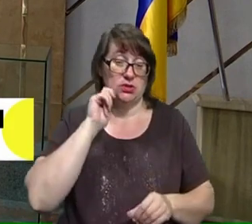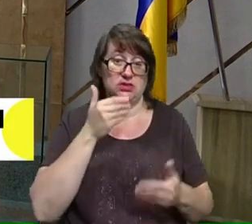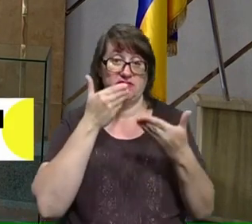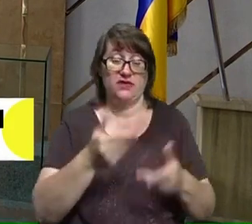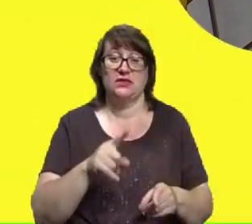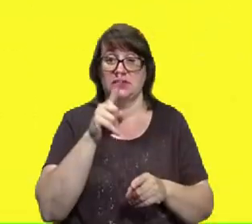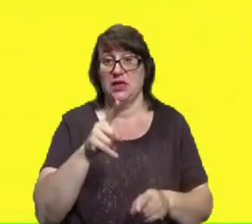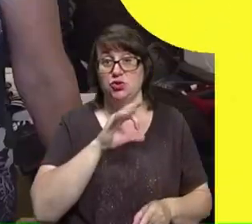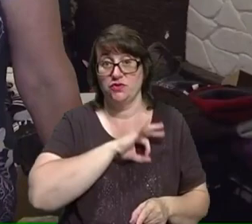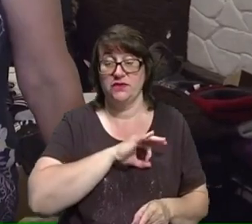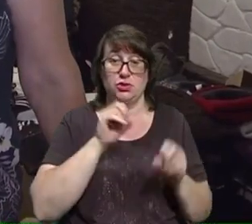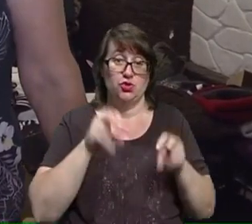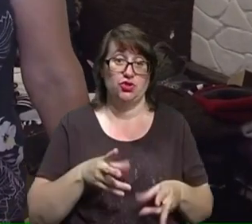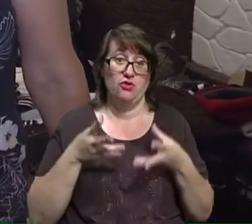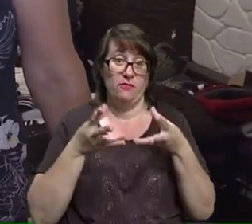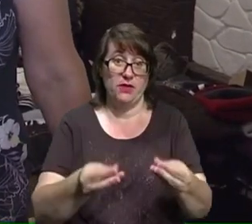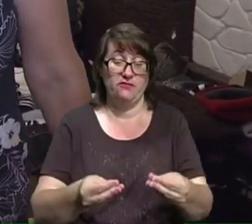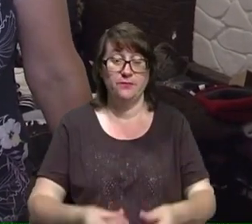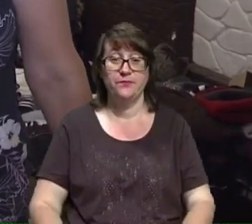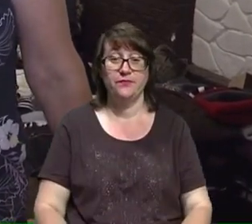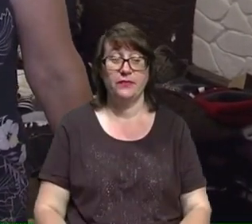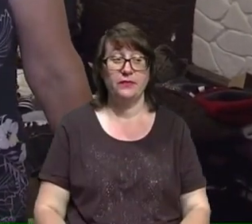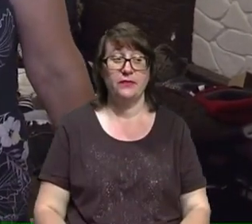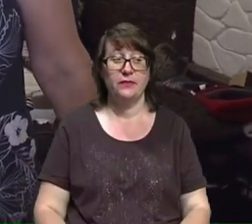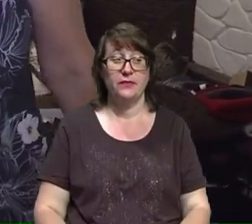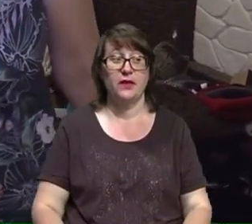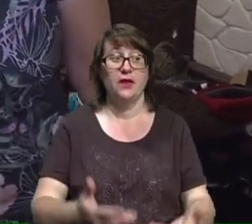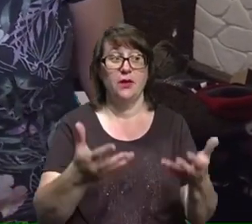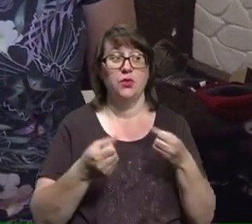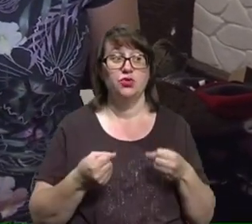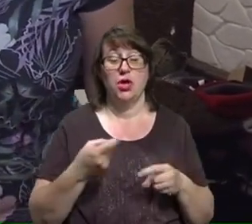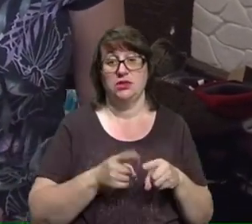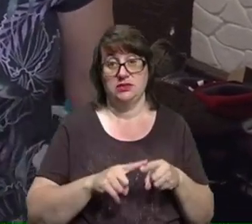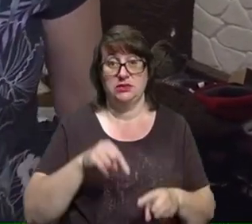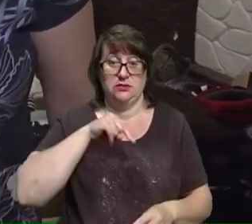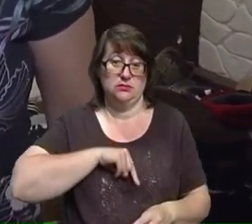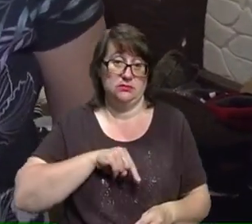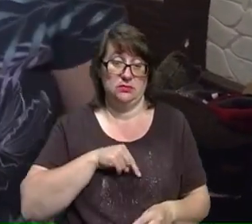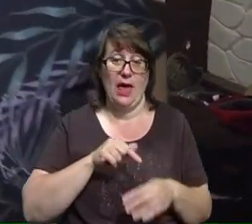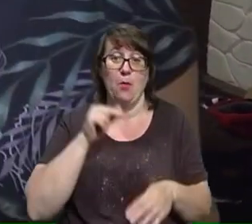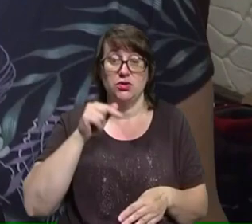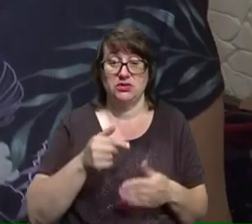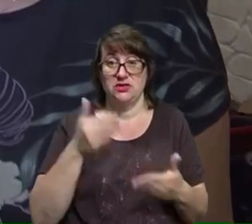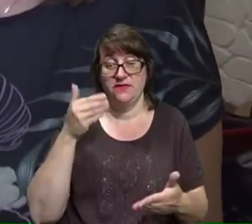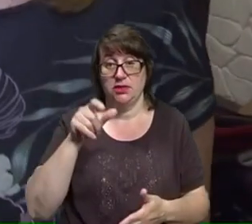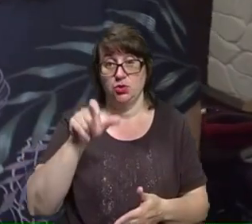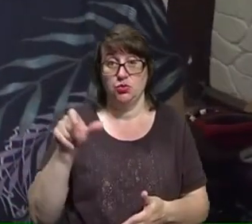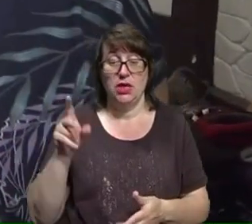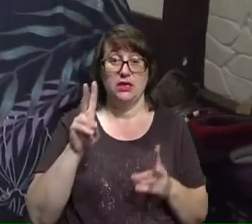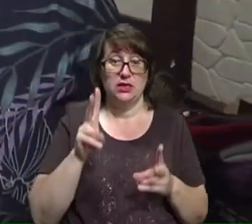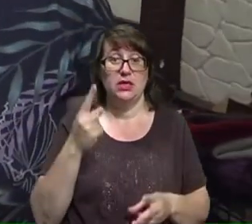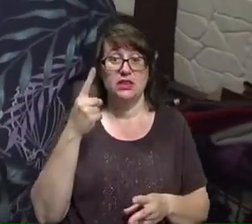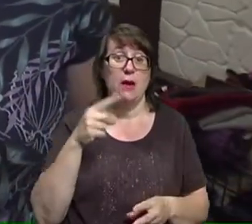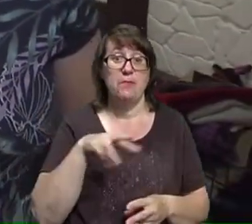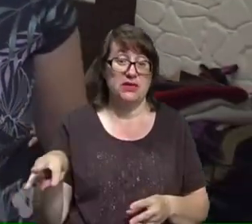злочинного впливу. Получаю вот этот емоцію. Отримую емоцію від людей, які на мить забувають про